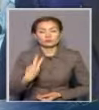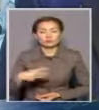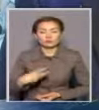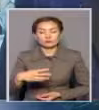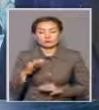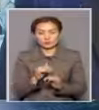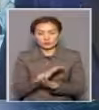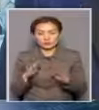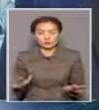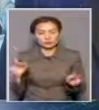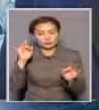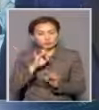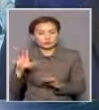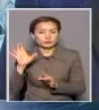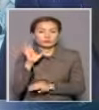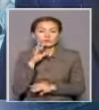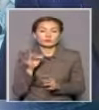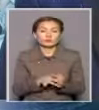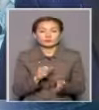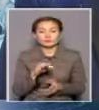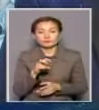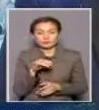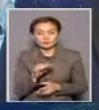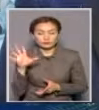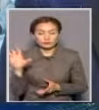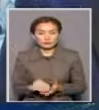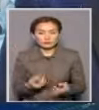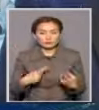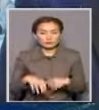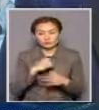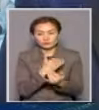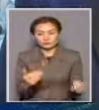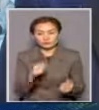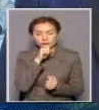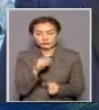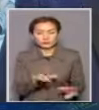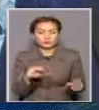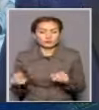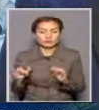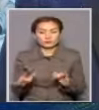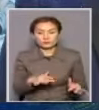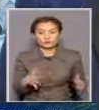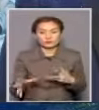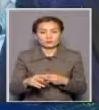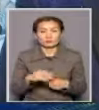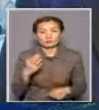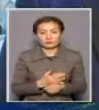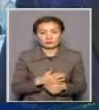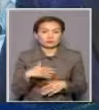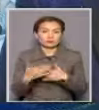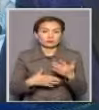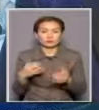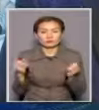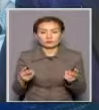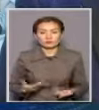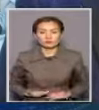25-30 песен я написал в западном регионе. Это вся наша заслуга. Я счастлив, что мы делаем это вместе, что вы делаете